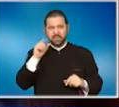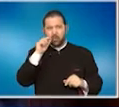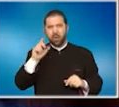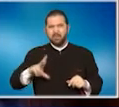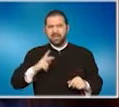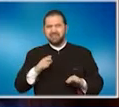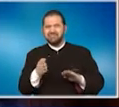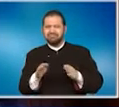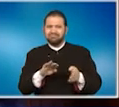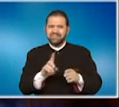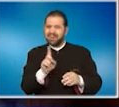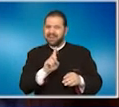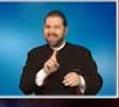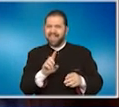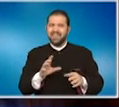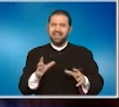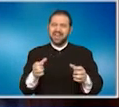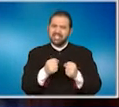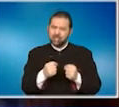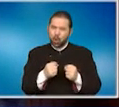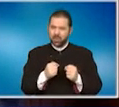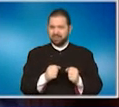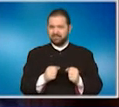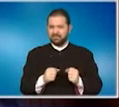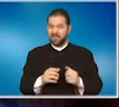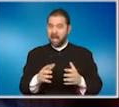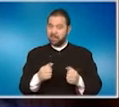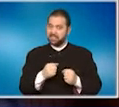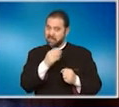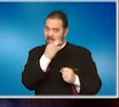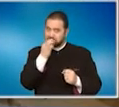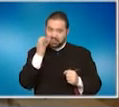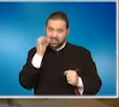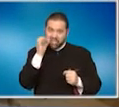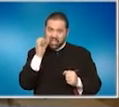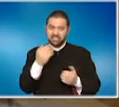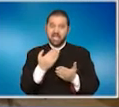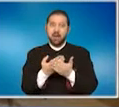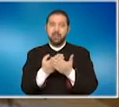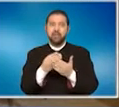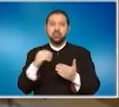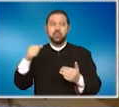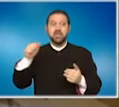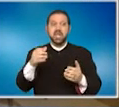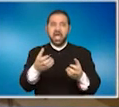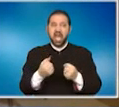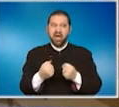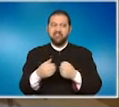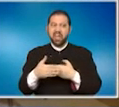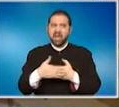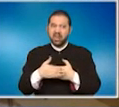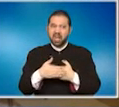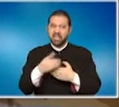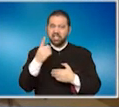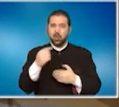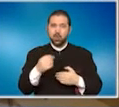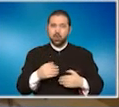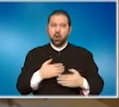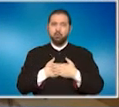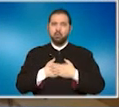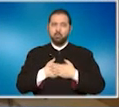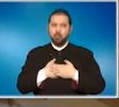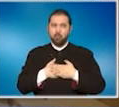sunt îndoielnici. A păstrat discreția pentru că avea în față un mort mai mare decât copilul